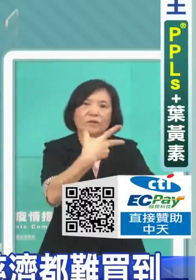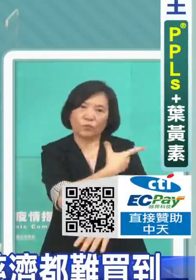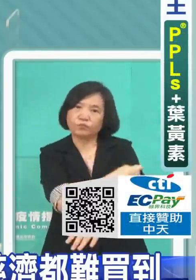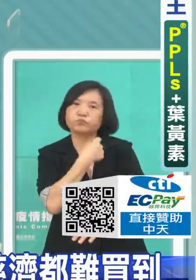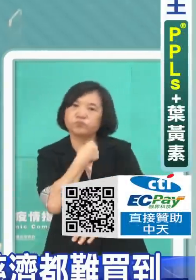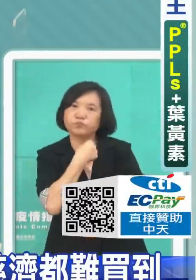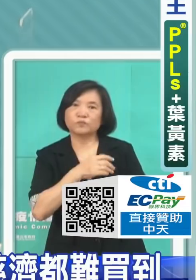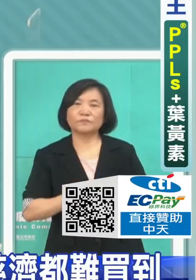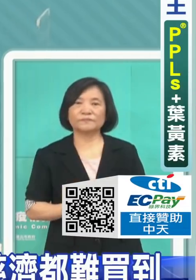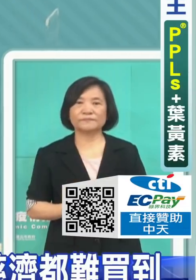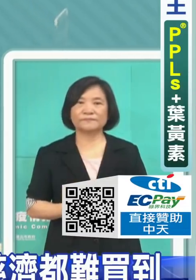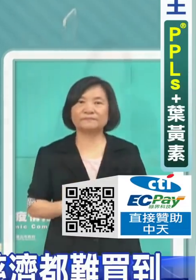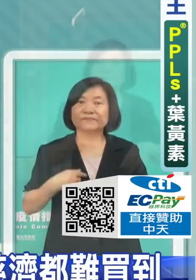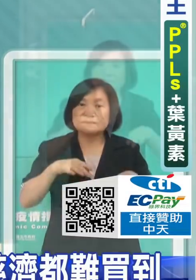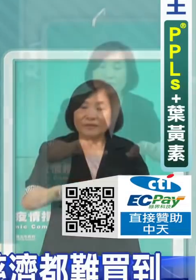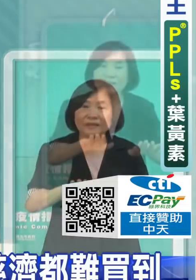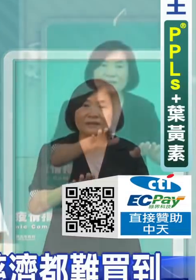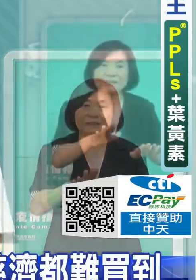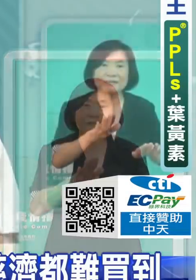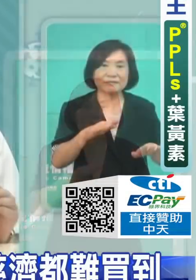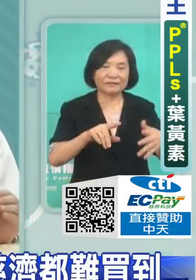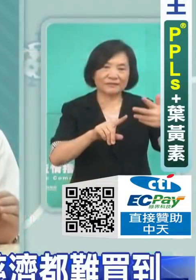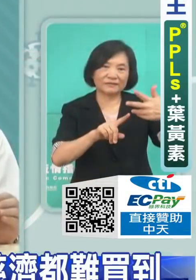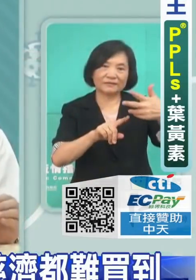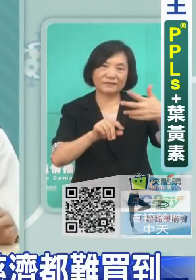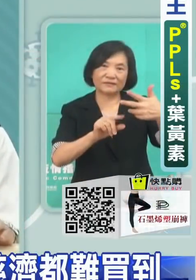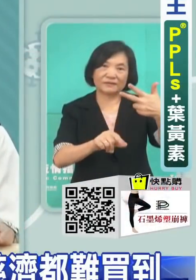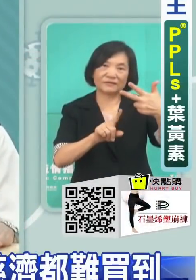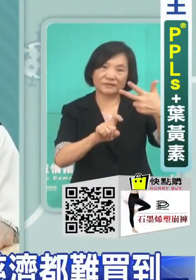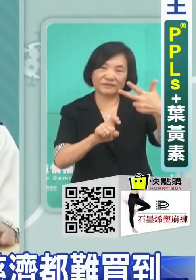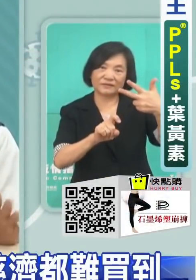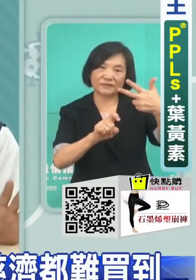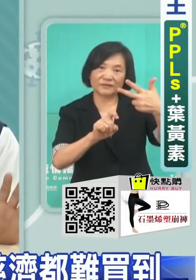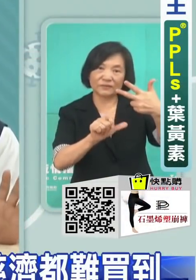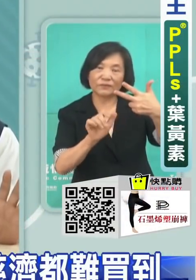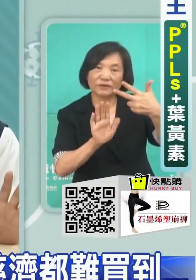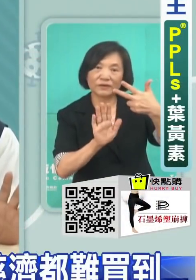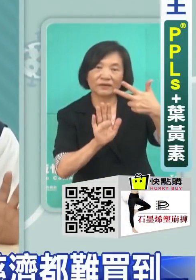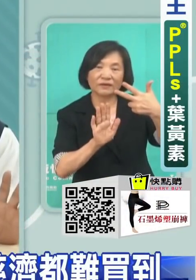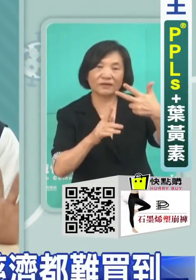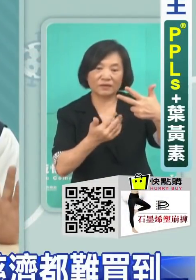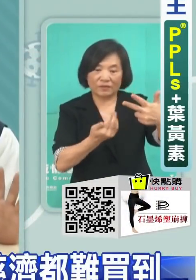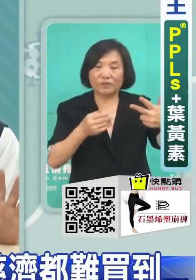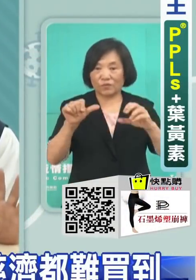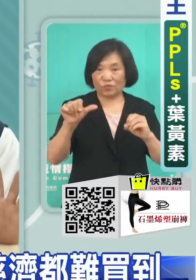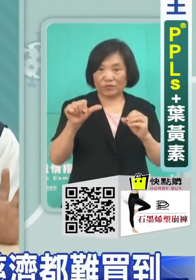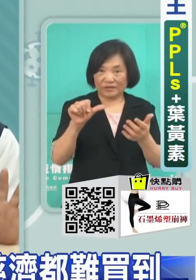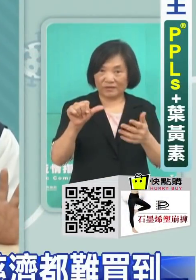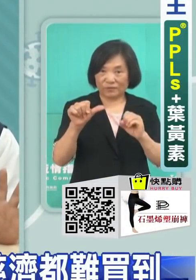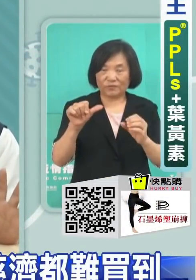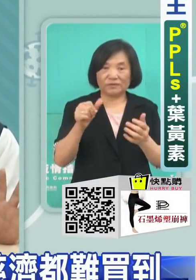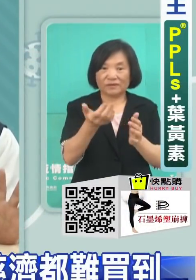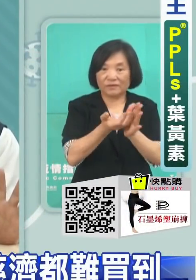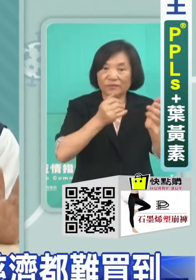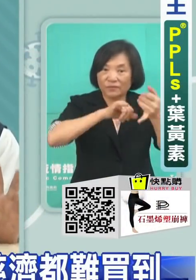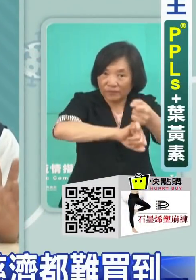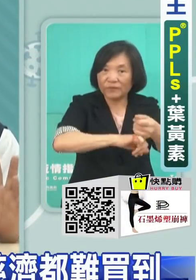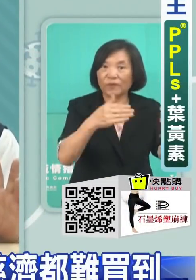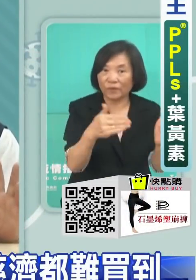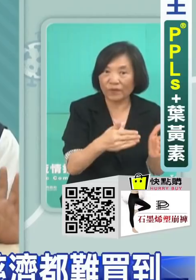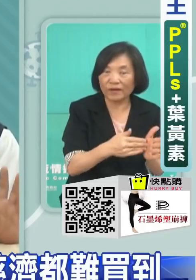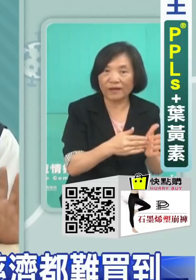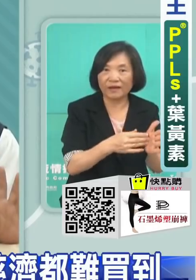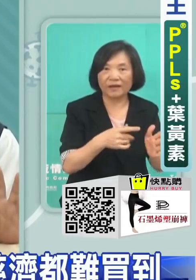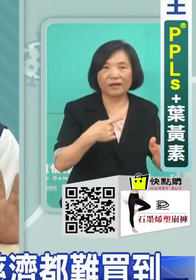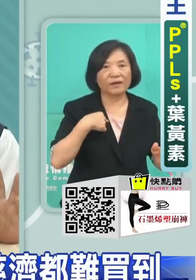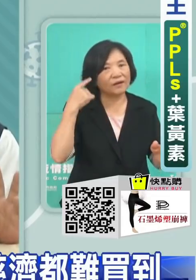了。那这一次是第一回哈，就是7月15号五点截止预约，那我们就是